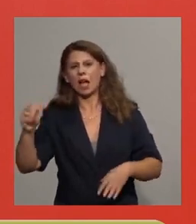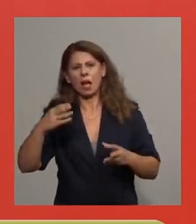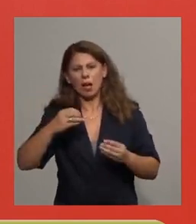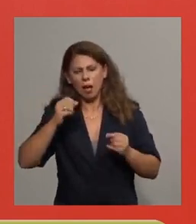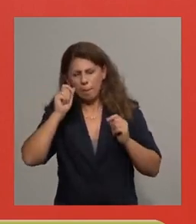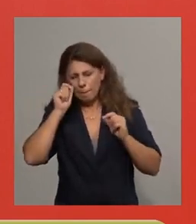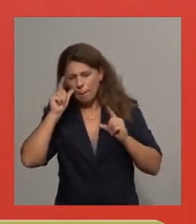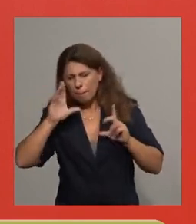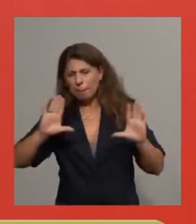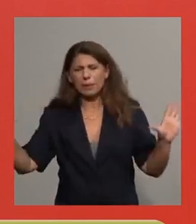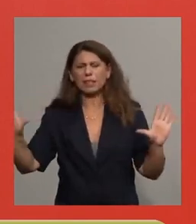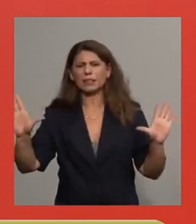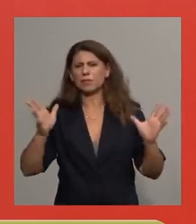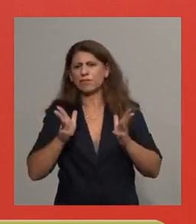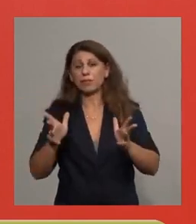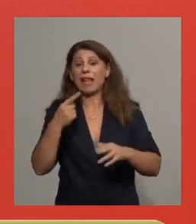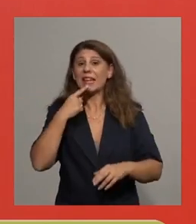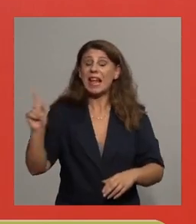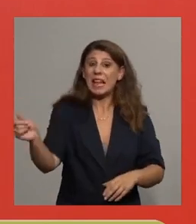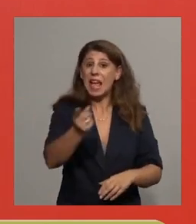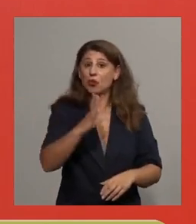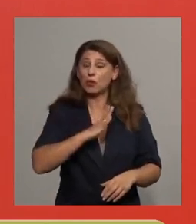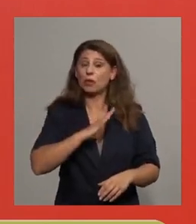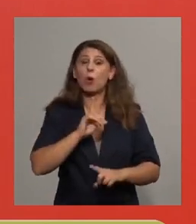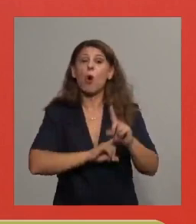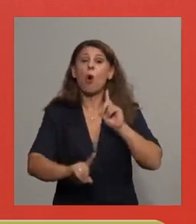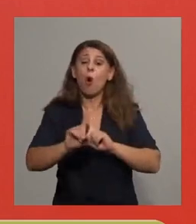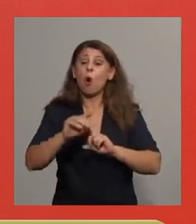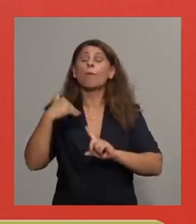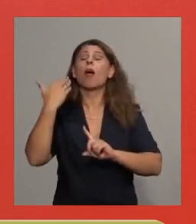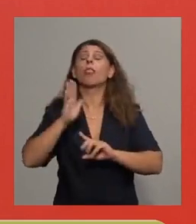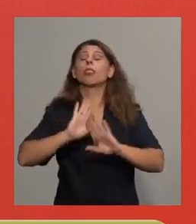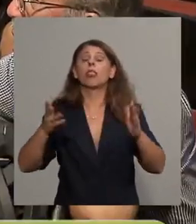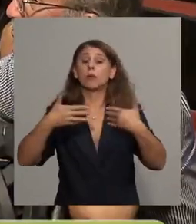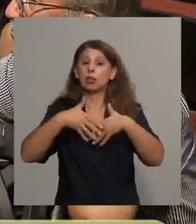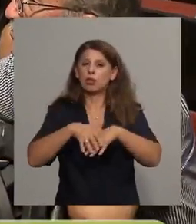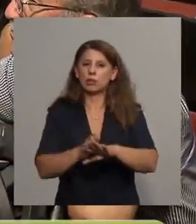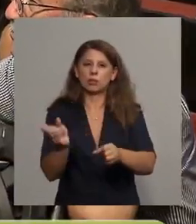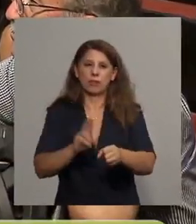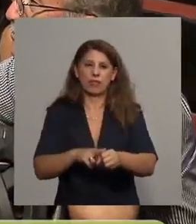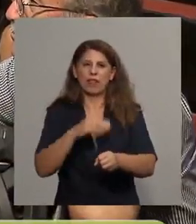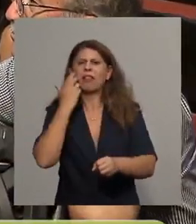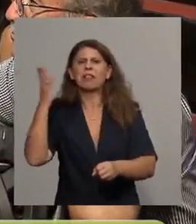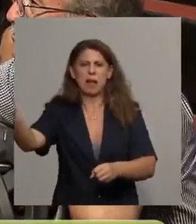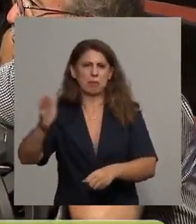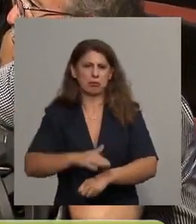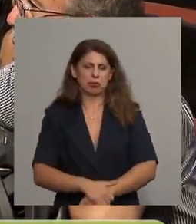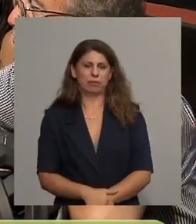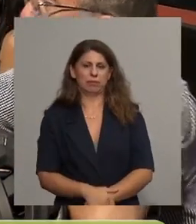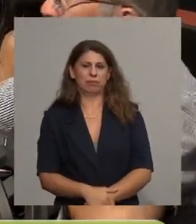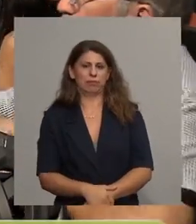πολιτικό κινησμό να λέει στον κόσμο ότι όποιος δεν προσαρμόζεται πεθαίνει. Σα δεν ντρέπονται.